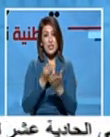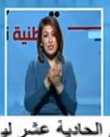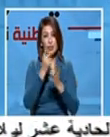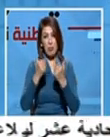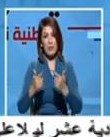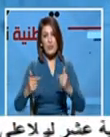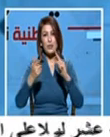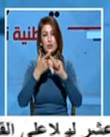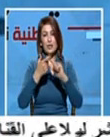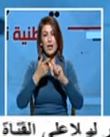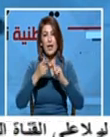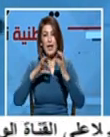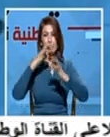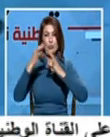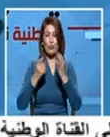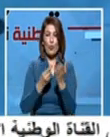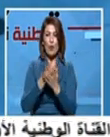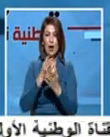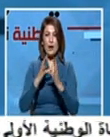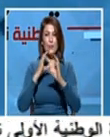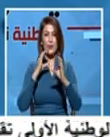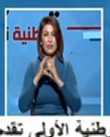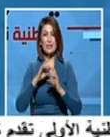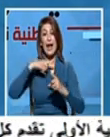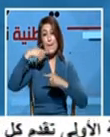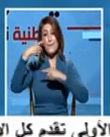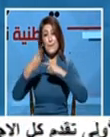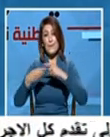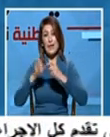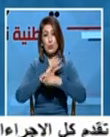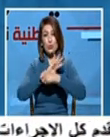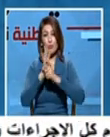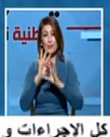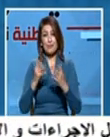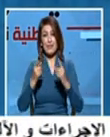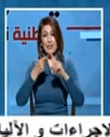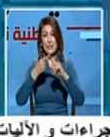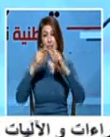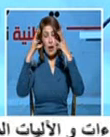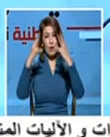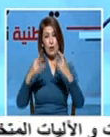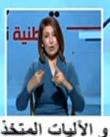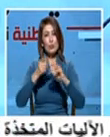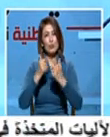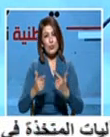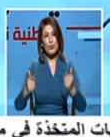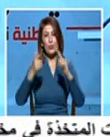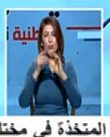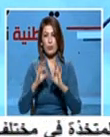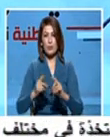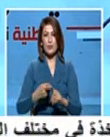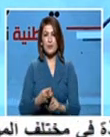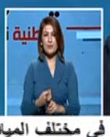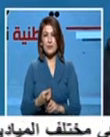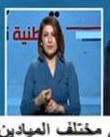يتم باش يكون فما ما بعد كوفيد اكيد افكتيفمون بالنسبه للرقمنا وبالنسبه السي ابو بكر